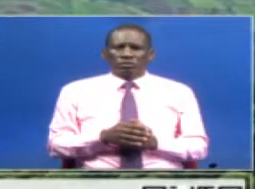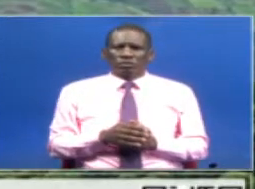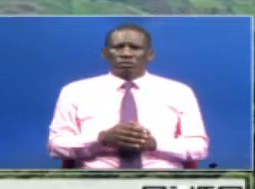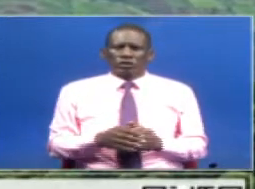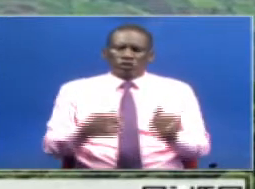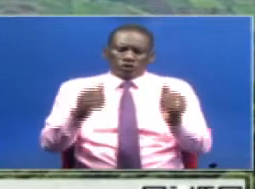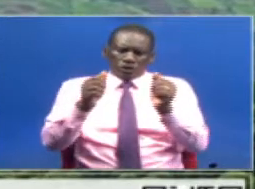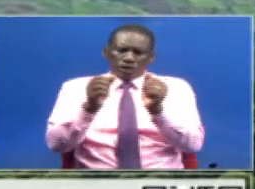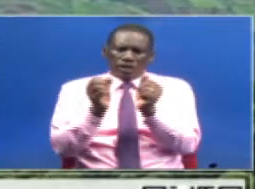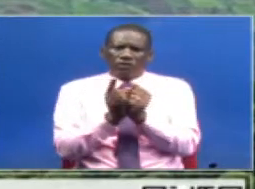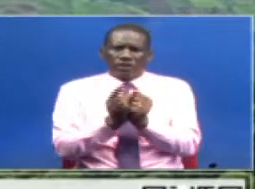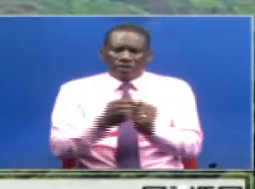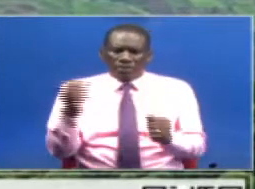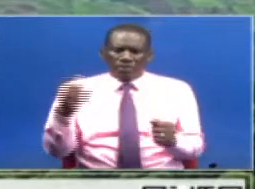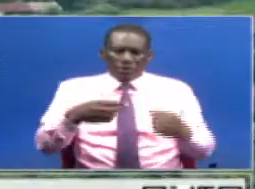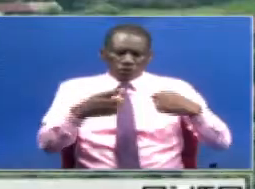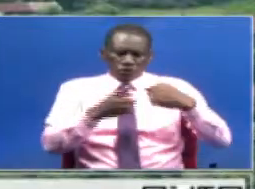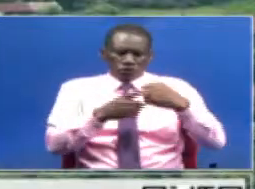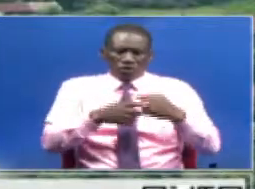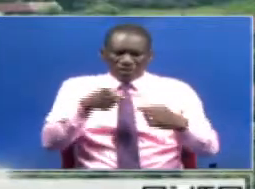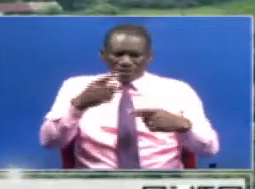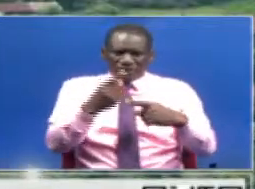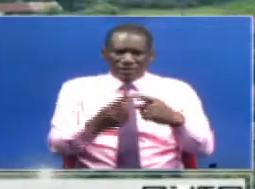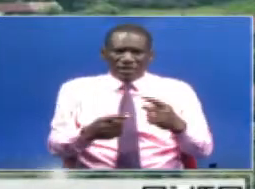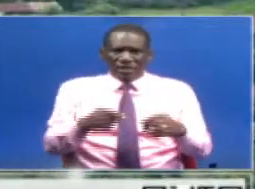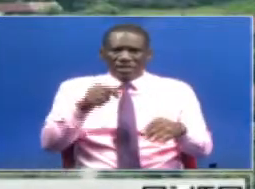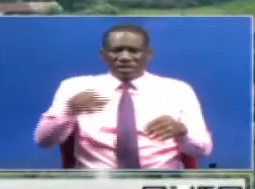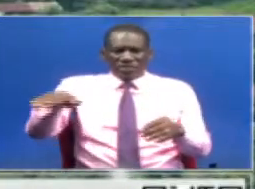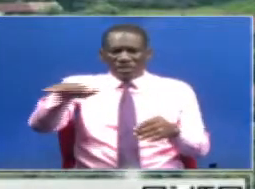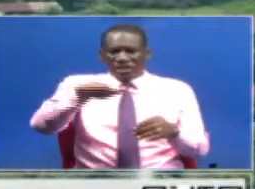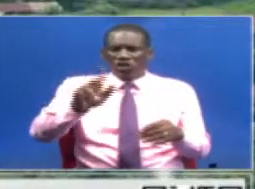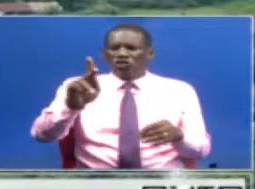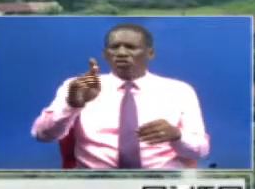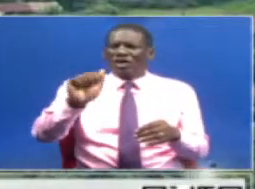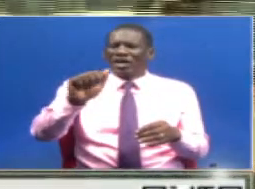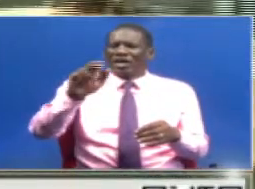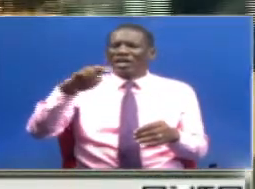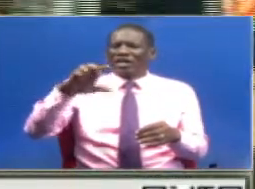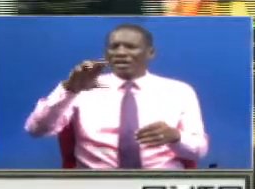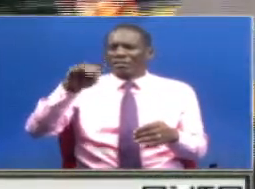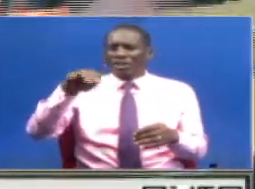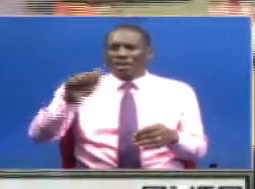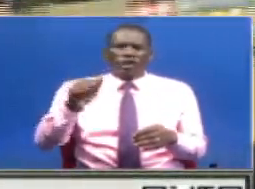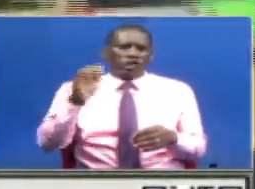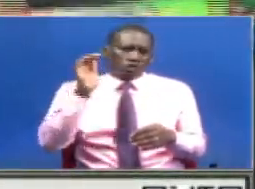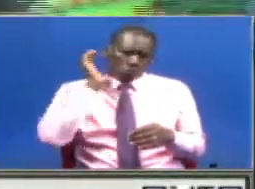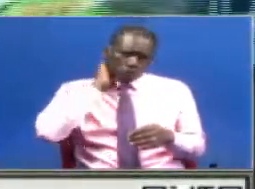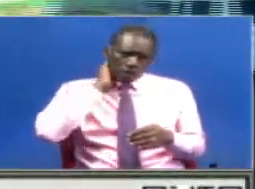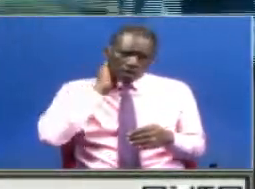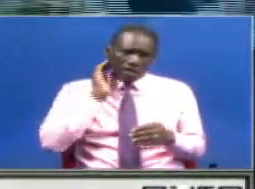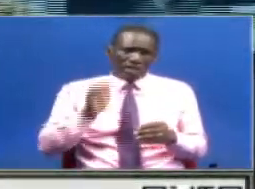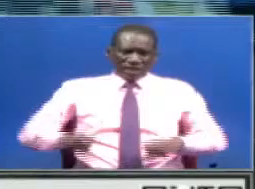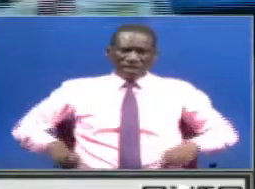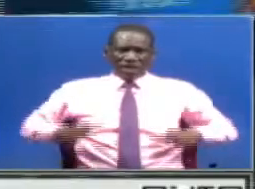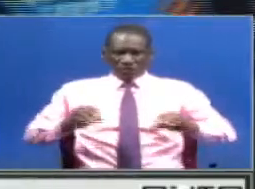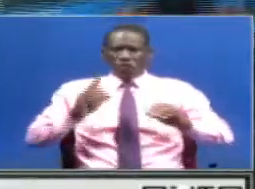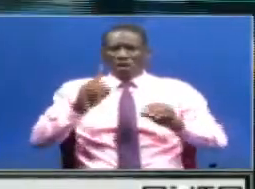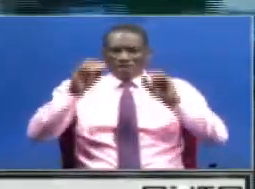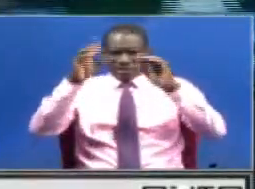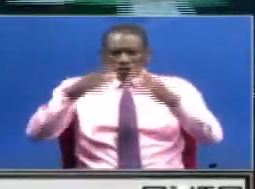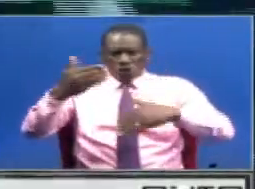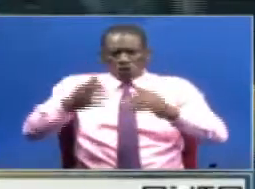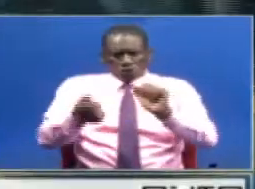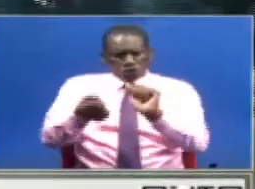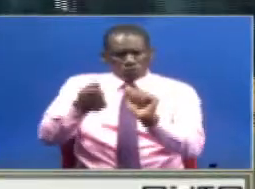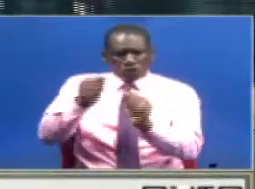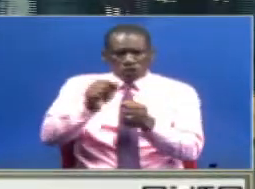Tarehe 11 mwezi wa Juni mwaka huu, katika eneo ya Kangema, kaunti ya Murang'a, maisha ya mwalimu mmoja yalikuwa karibu